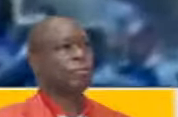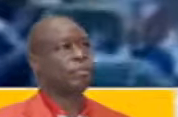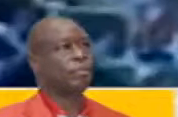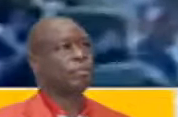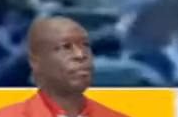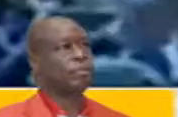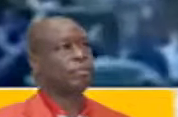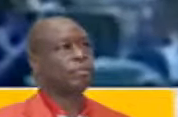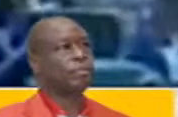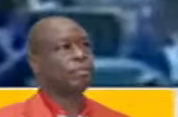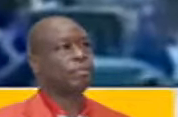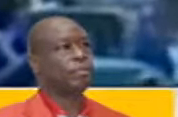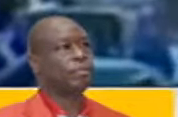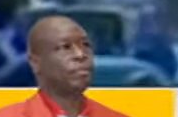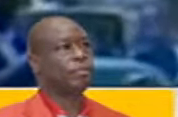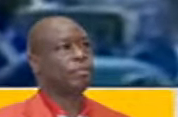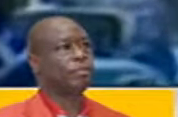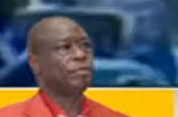Mimi najua,